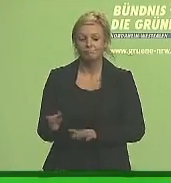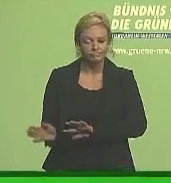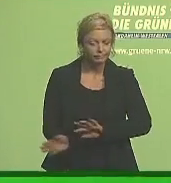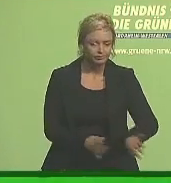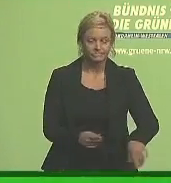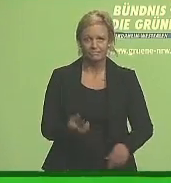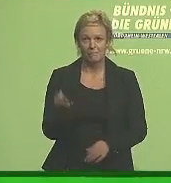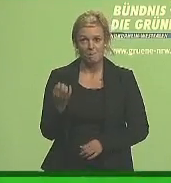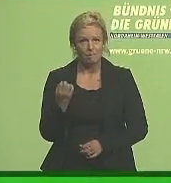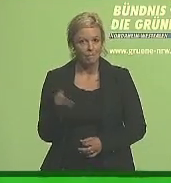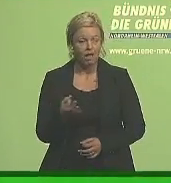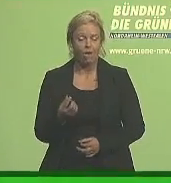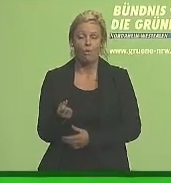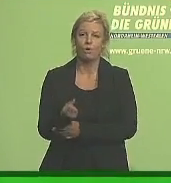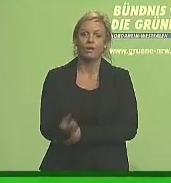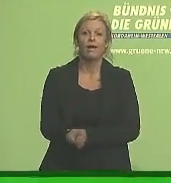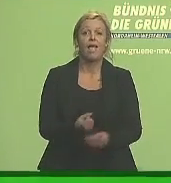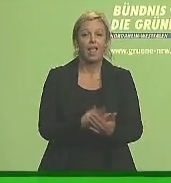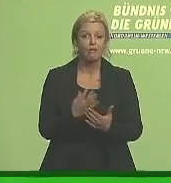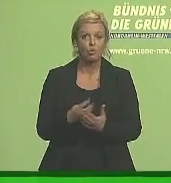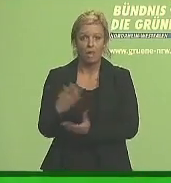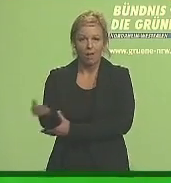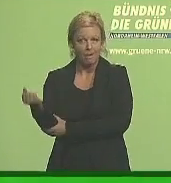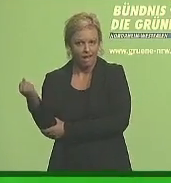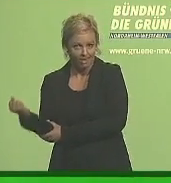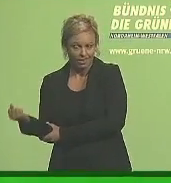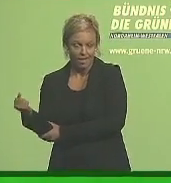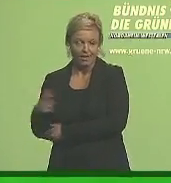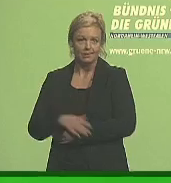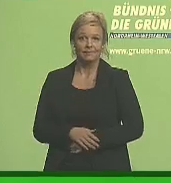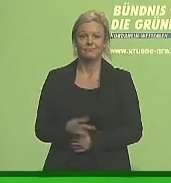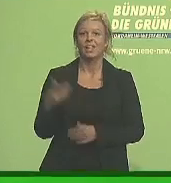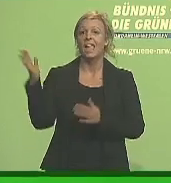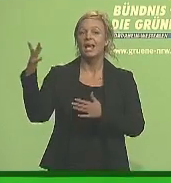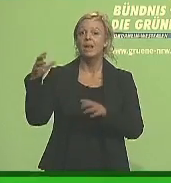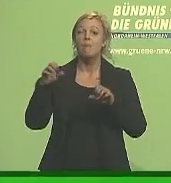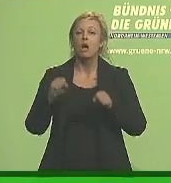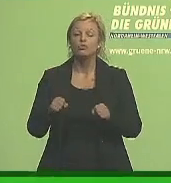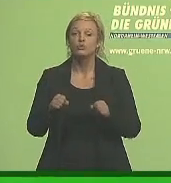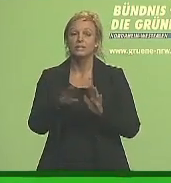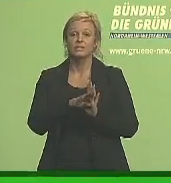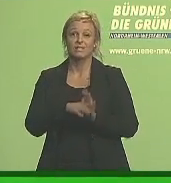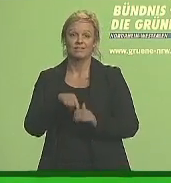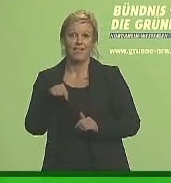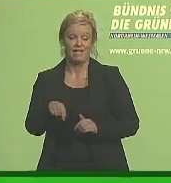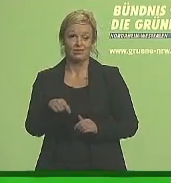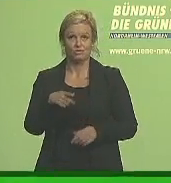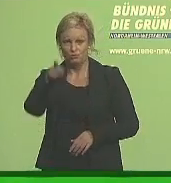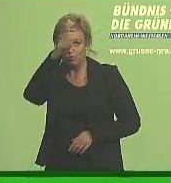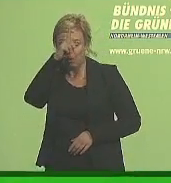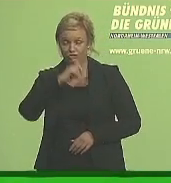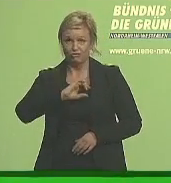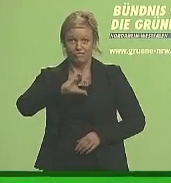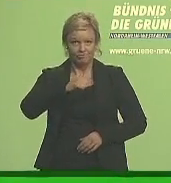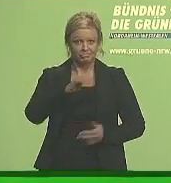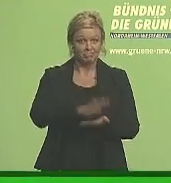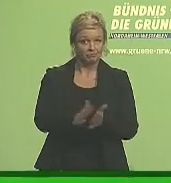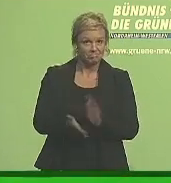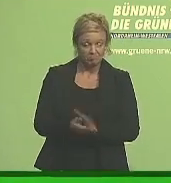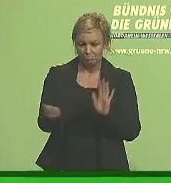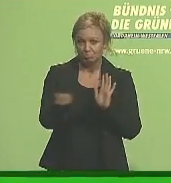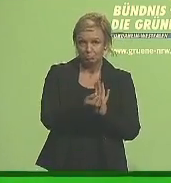wir in wenigen Wochen im Landtag das erste Klimaschutzgesetz Deutschlands verabschieden, wenn der Klimaschutzplan von